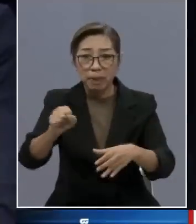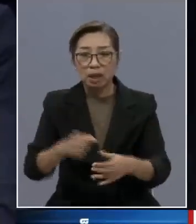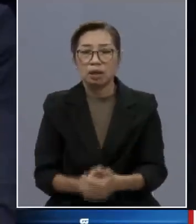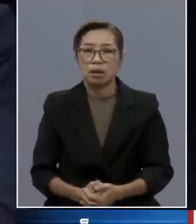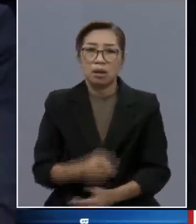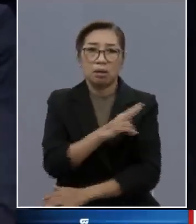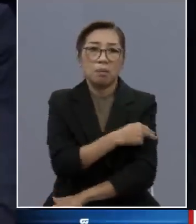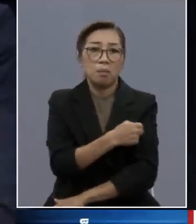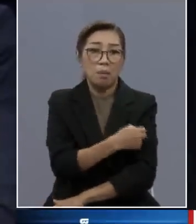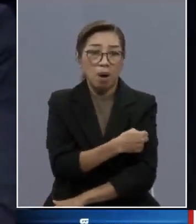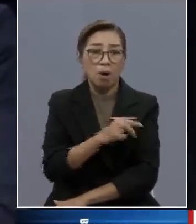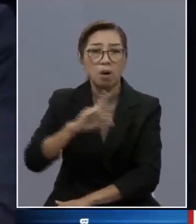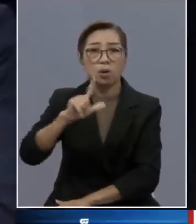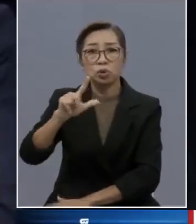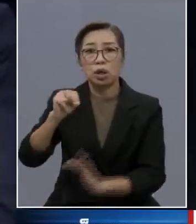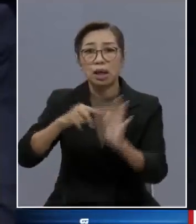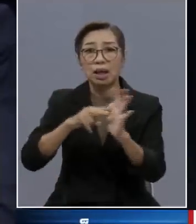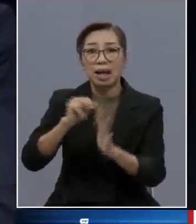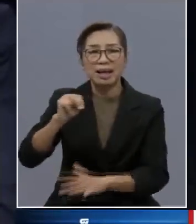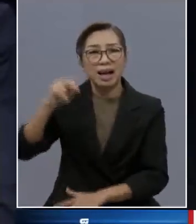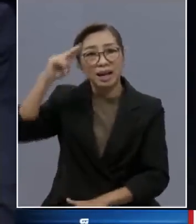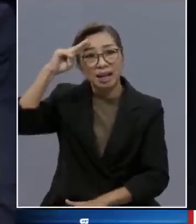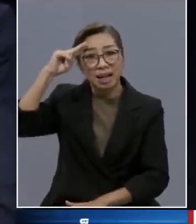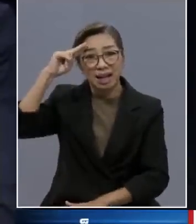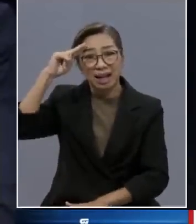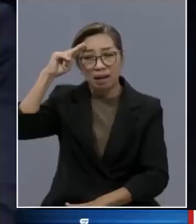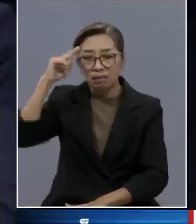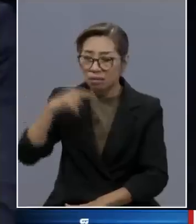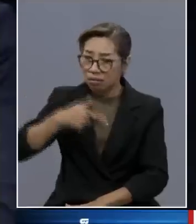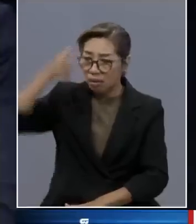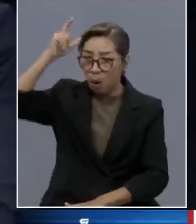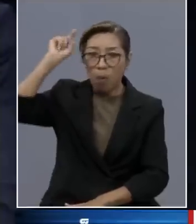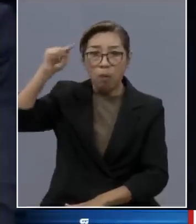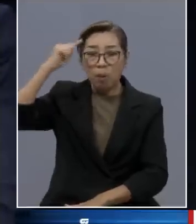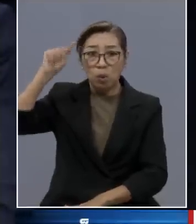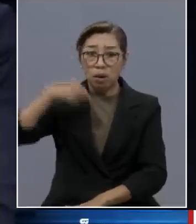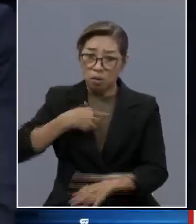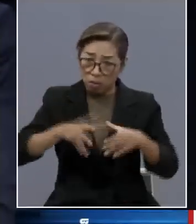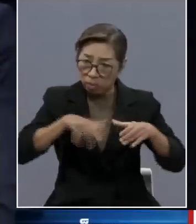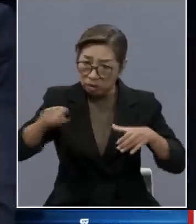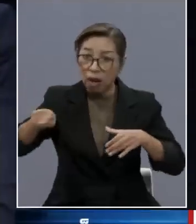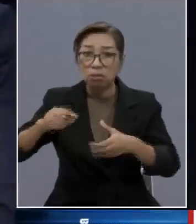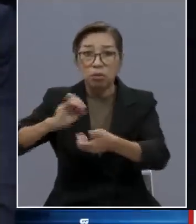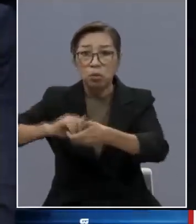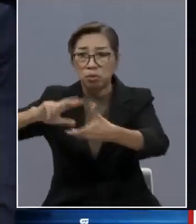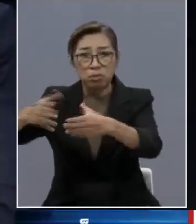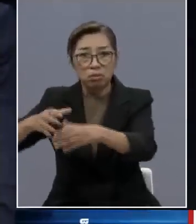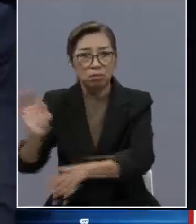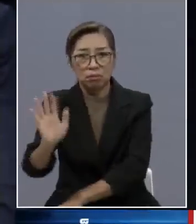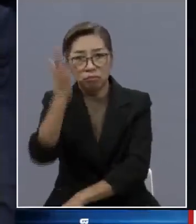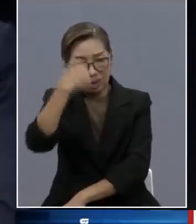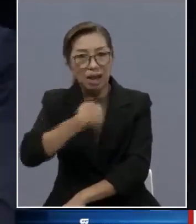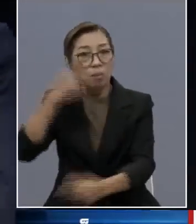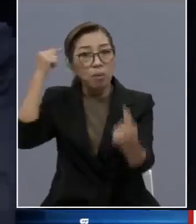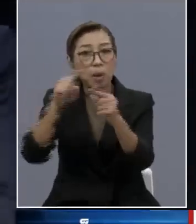นี้เป็นไปไม่ได้ที่พรรคเพื่อไทยจะไปรวมกับพลังประชารัฐเรายังคงยึดมั่นเจตนารมณ์หนุนคุณพิธาเป็นนายกร่วมมือกับพรร